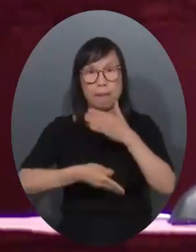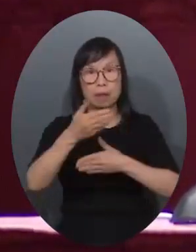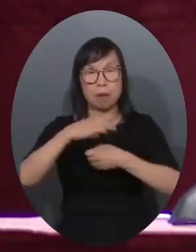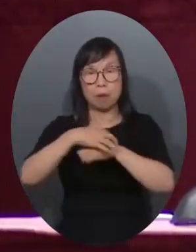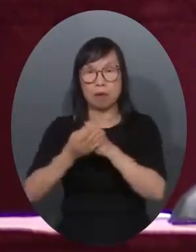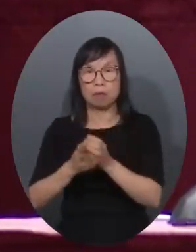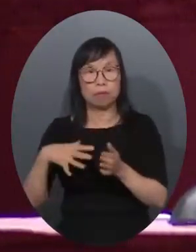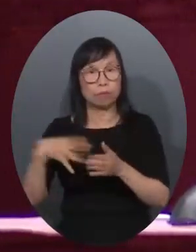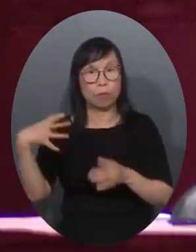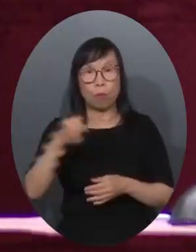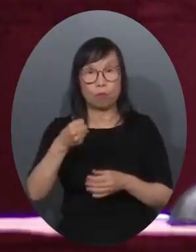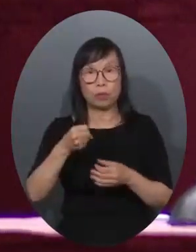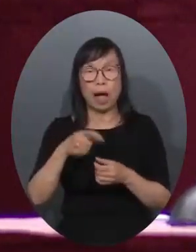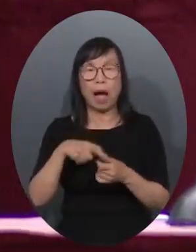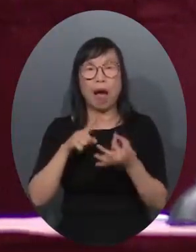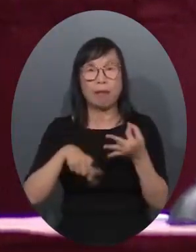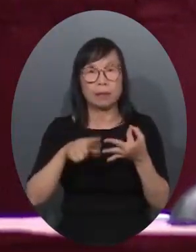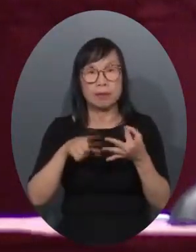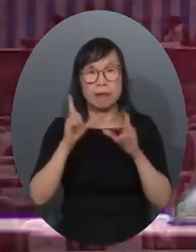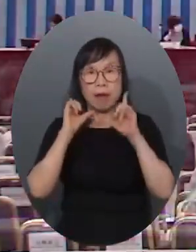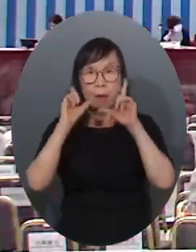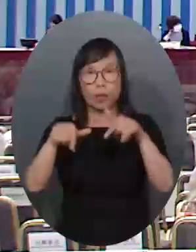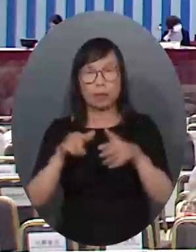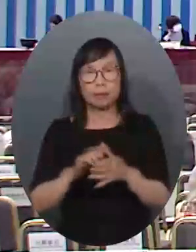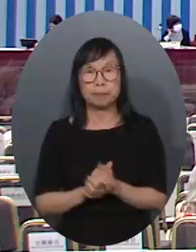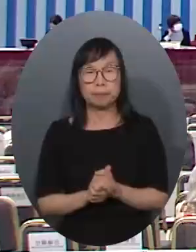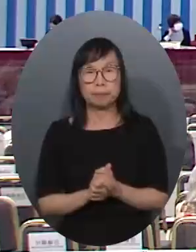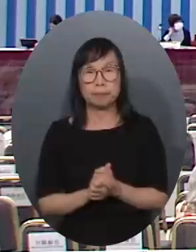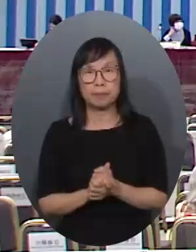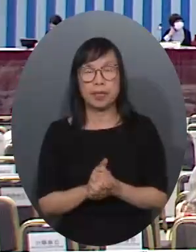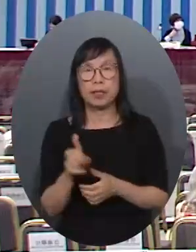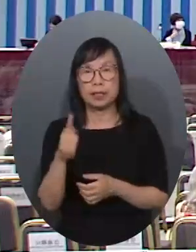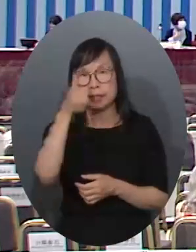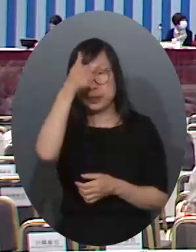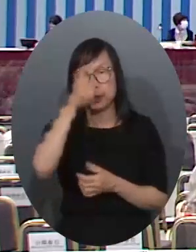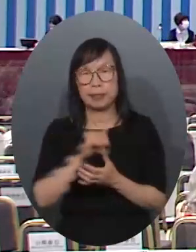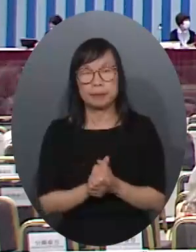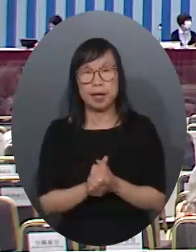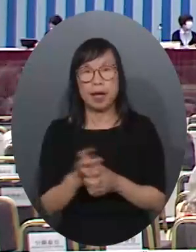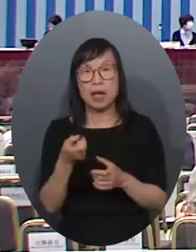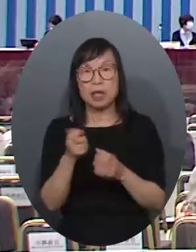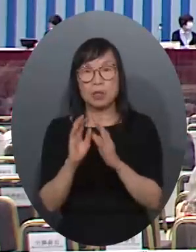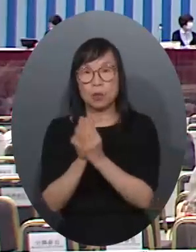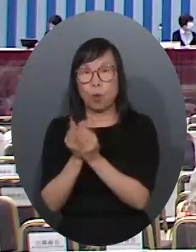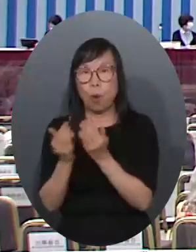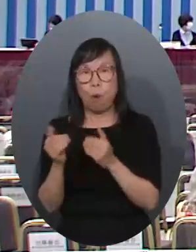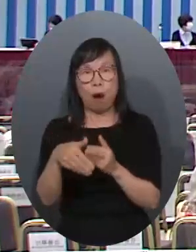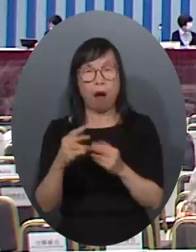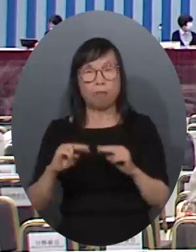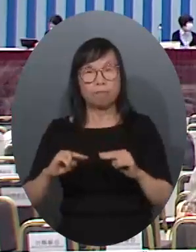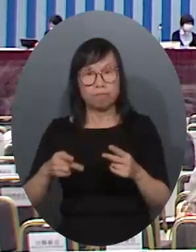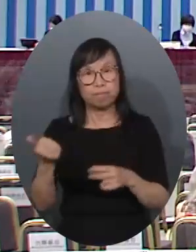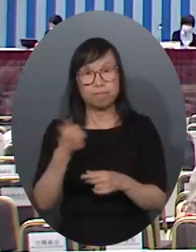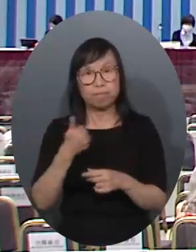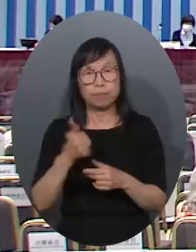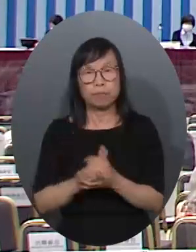務總監鄧志輝先生回應。鄧先生，麻煩。 多謝主席。小豪灣項目其實進展得良好，